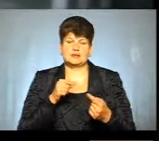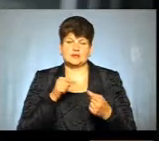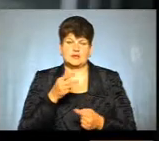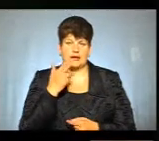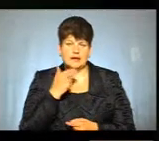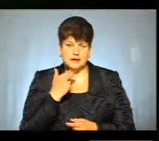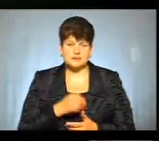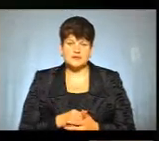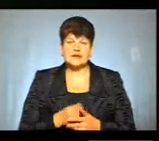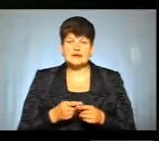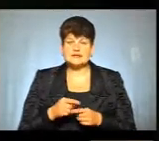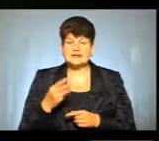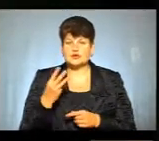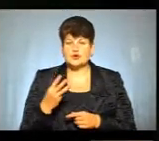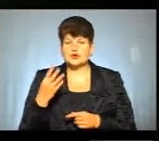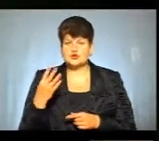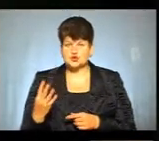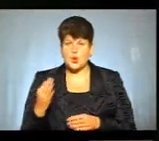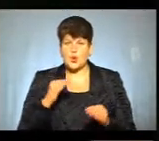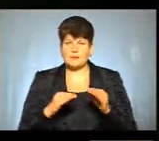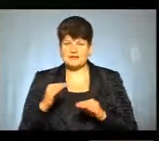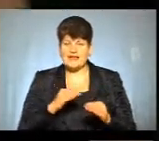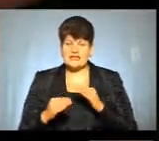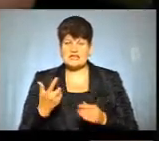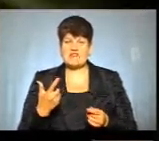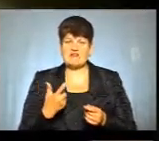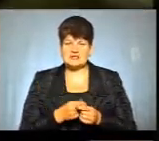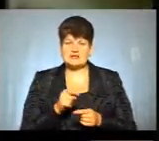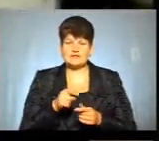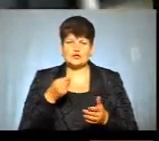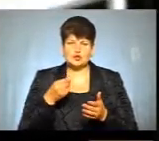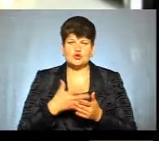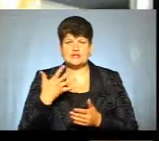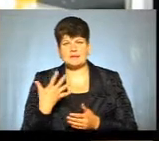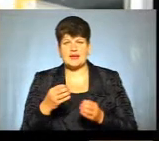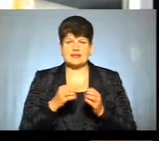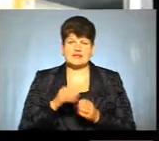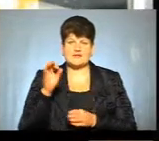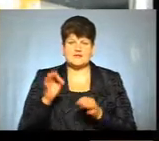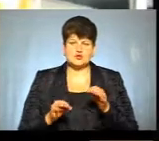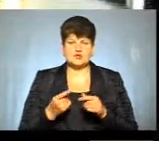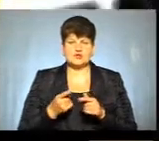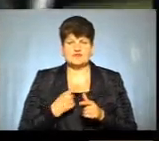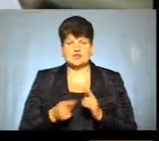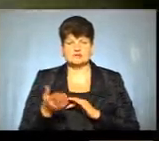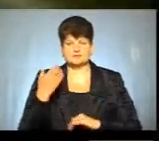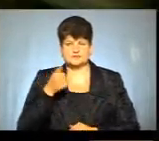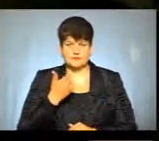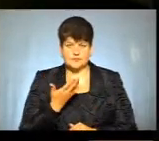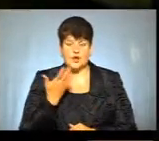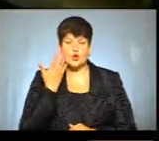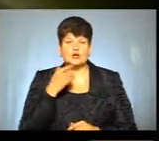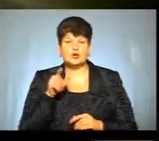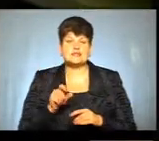Михайло Півнюк. Це 3- та 4-компонентні вакцини. З його слів, вони дорожчі на 5-10%, ніж торік. Коли людина